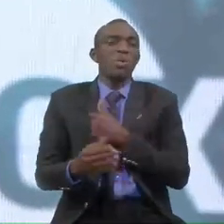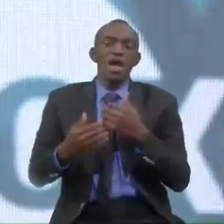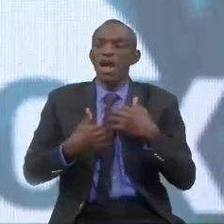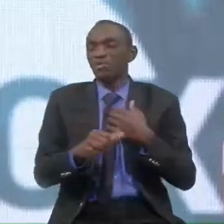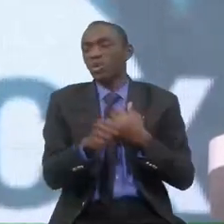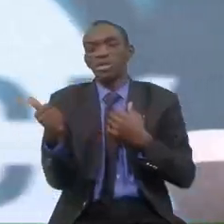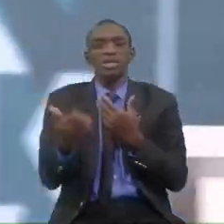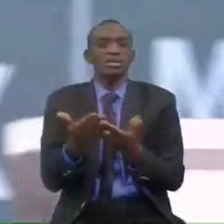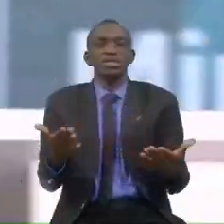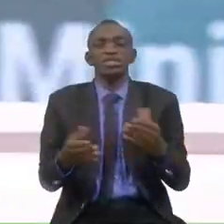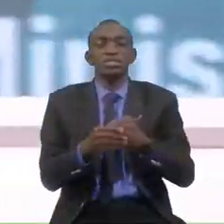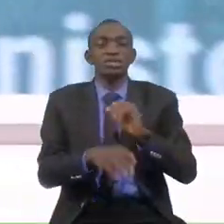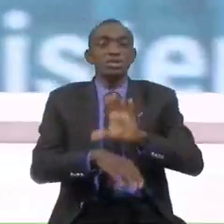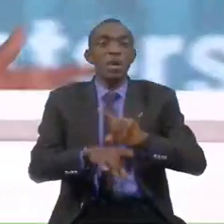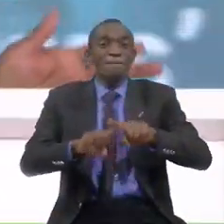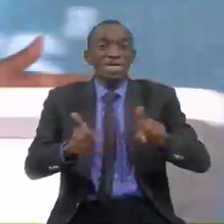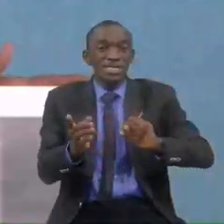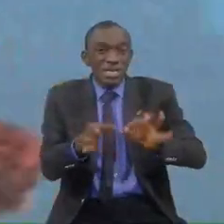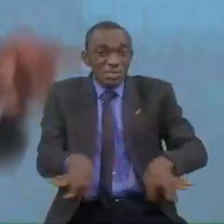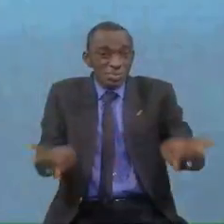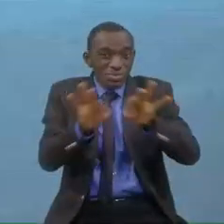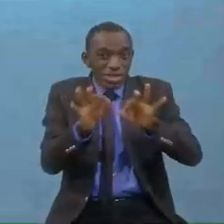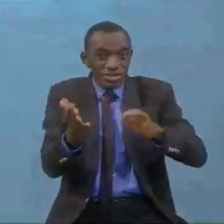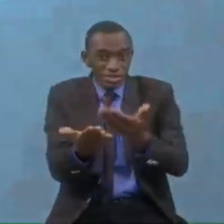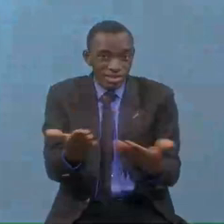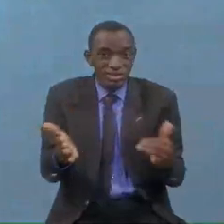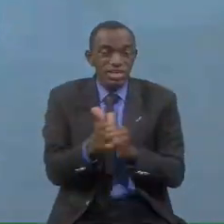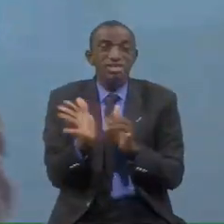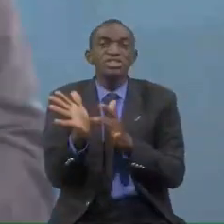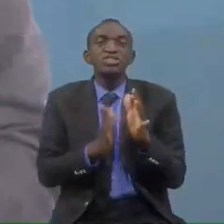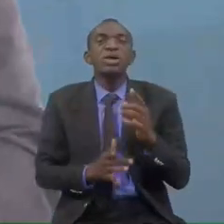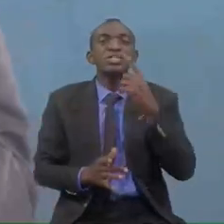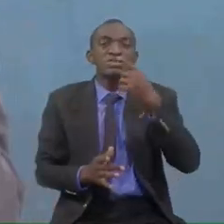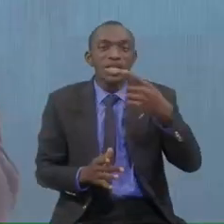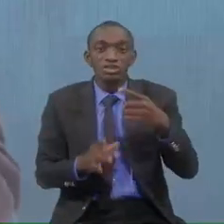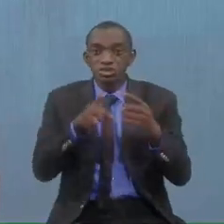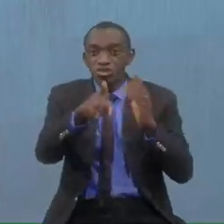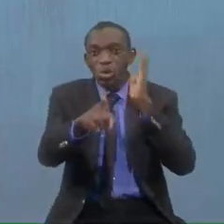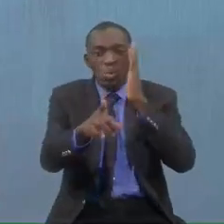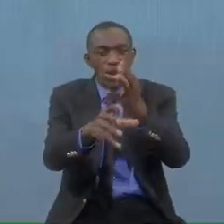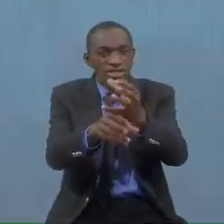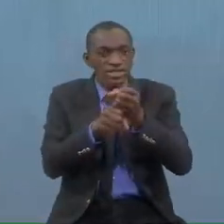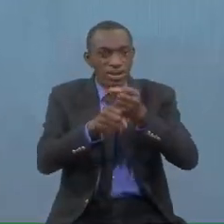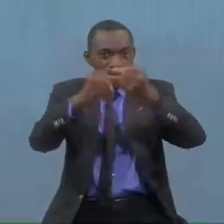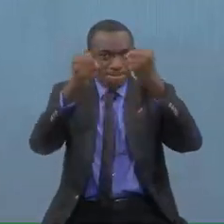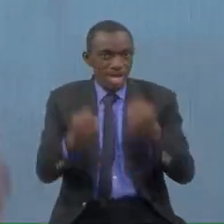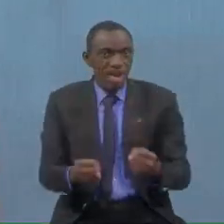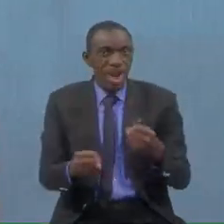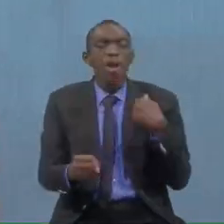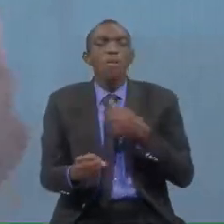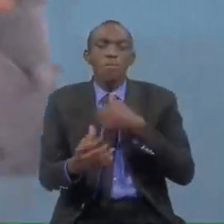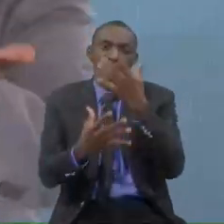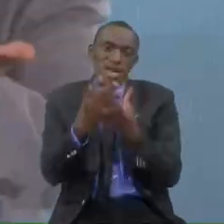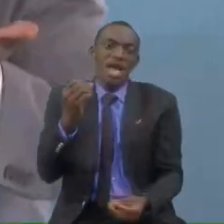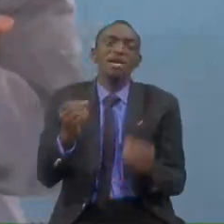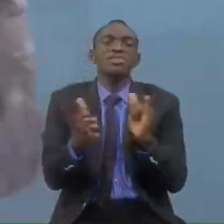autre chose, mais la chose principale, centrale, dont Jésus a parlé, il dit que, mais vous recevrez une puissance. On